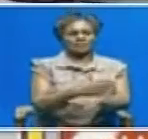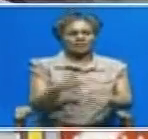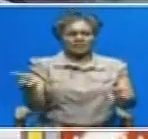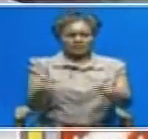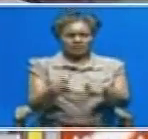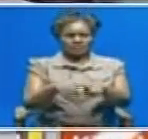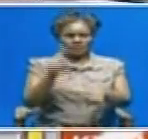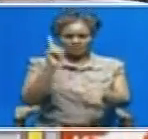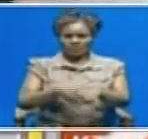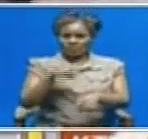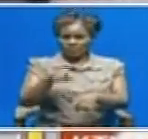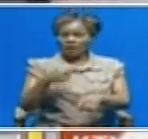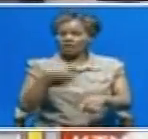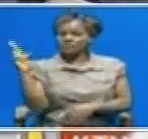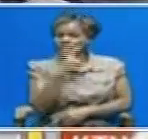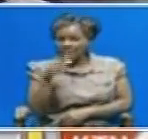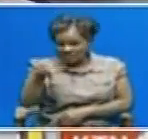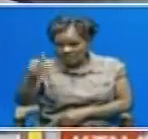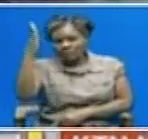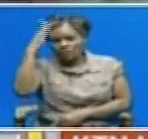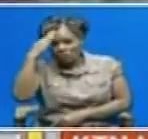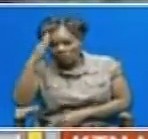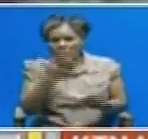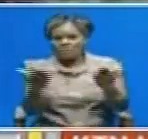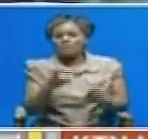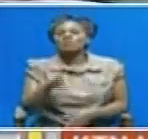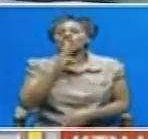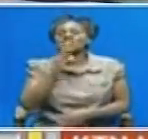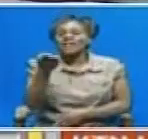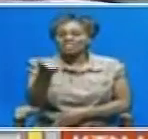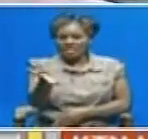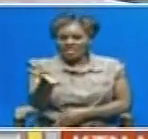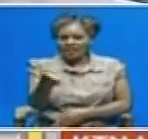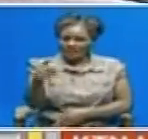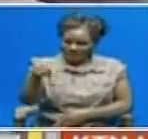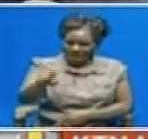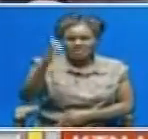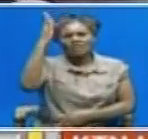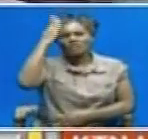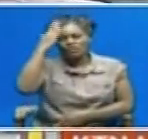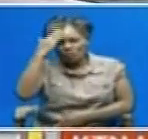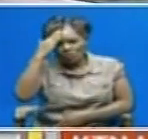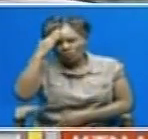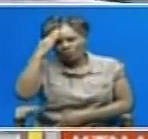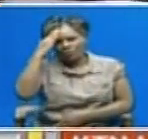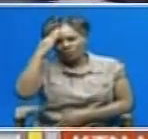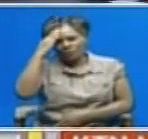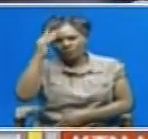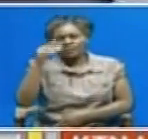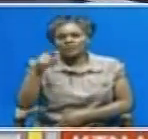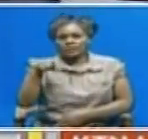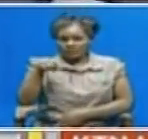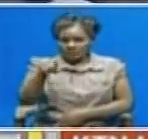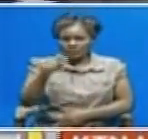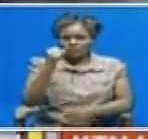kuna danger anajua, wakati kuna pengine mbele kuna maji na unafaa mruke hayo maji, kuna